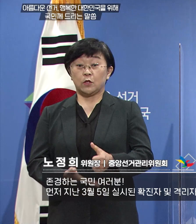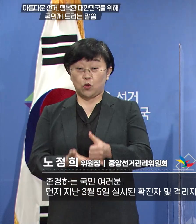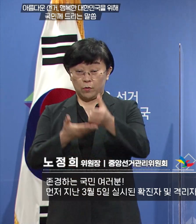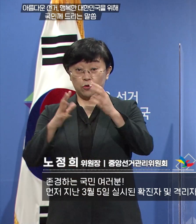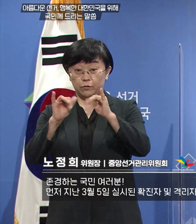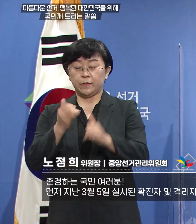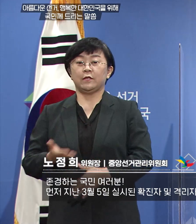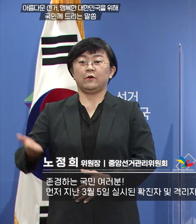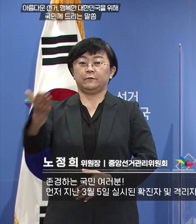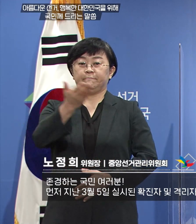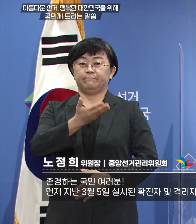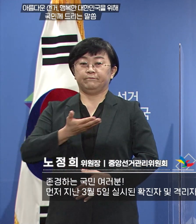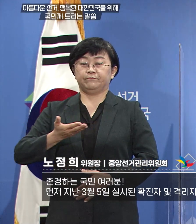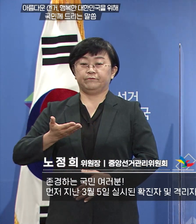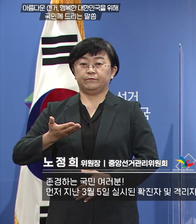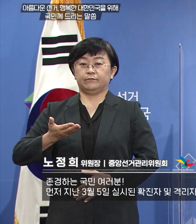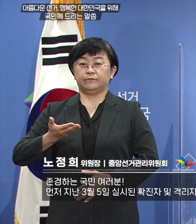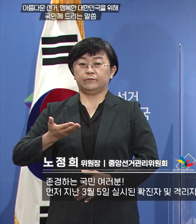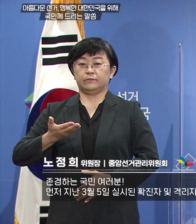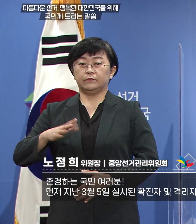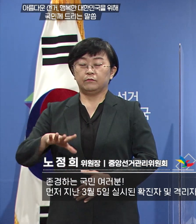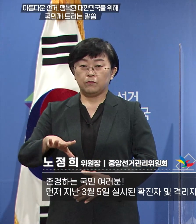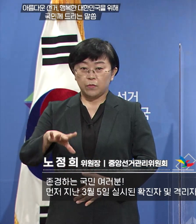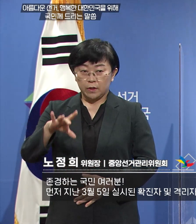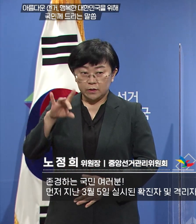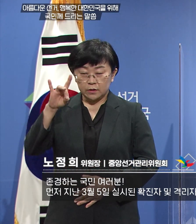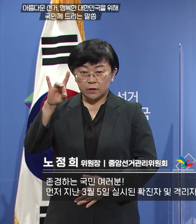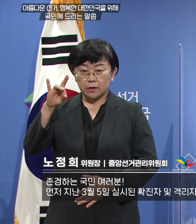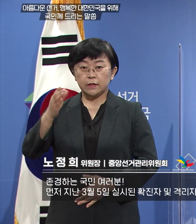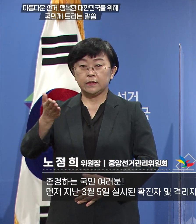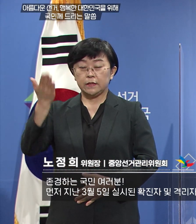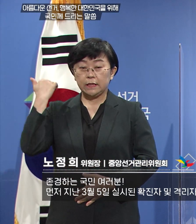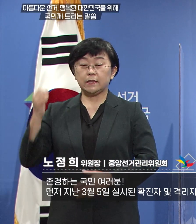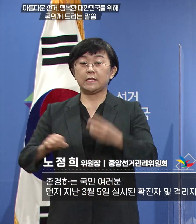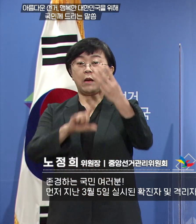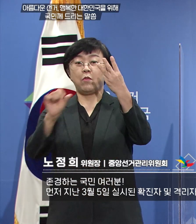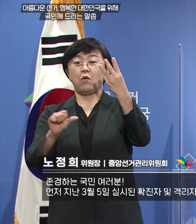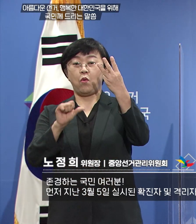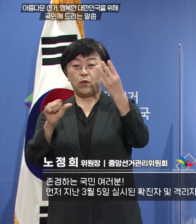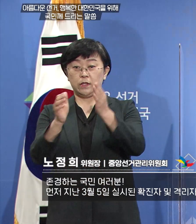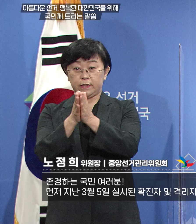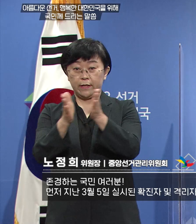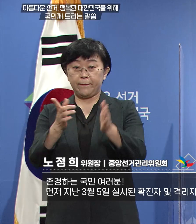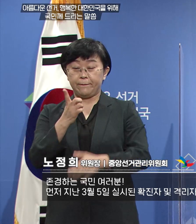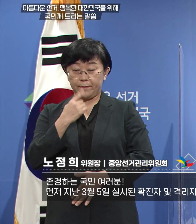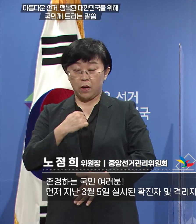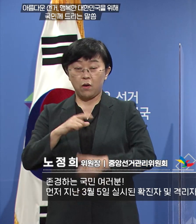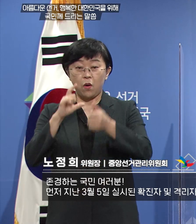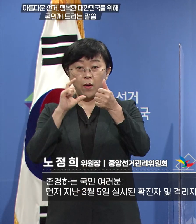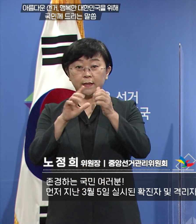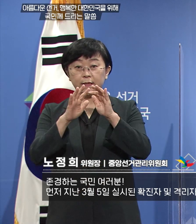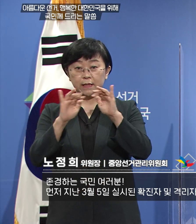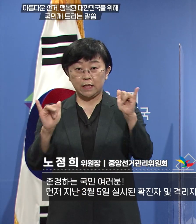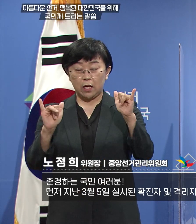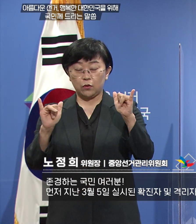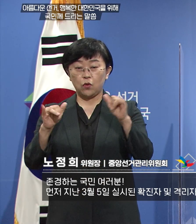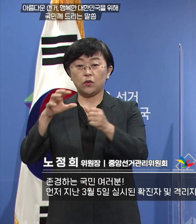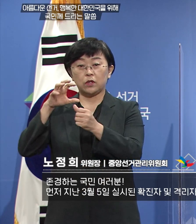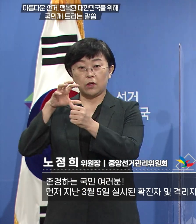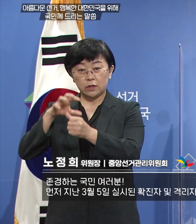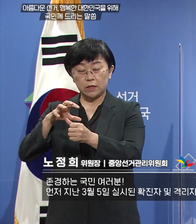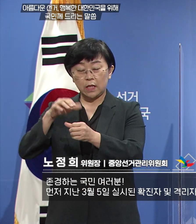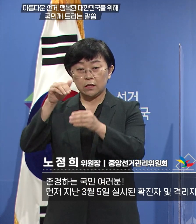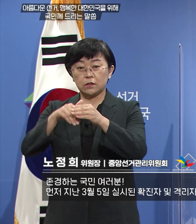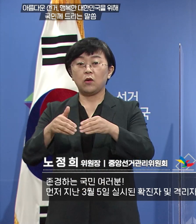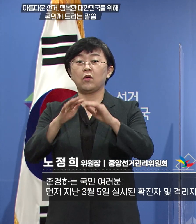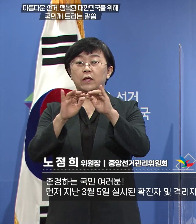존경하는 국민 여러분, 먼저 지난 3월 5일 실시된 확진자 및 격리자